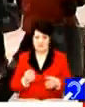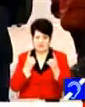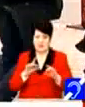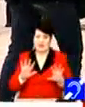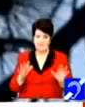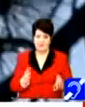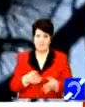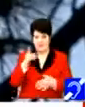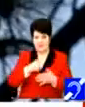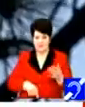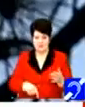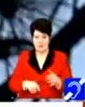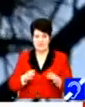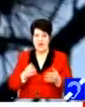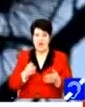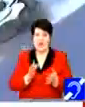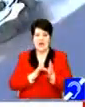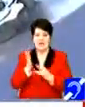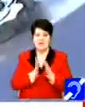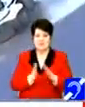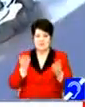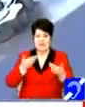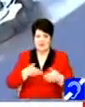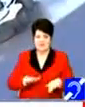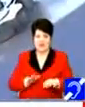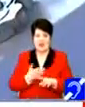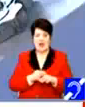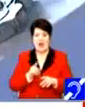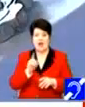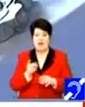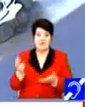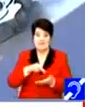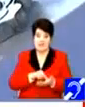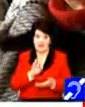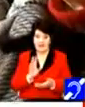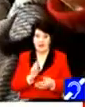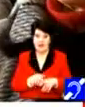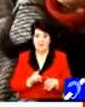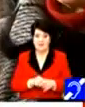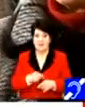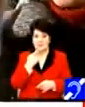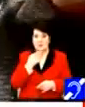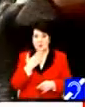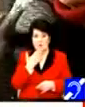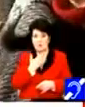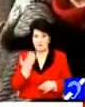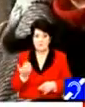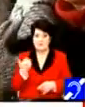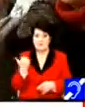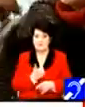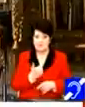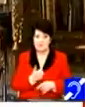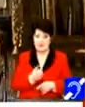eveniment al creștinismului, învierea lui Hristos. Preoții spun că prima săptămână din post este a pocăinței deosebite, ca și ultima săptămână a postului